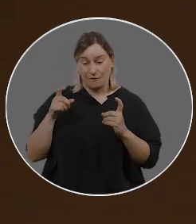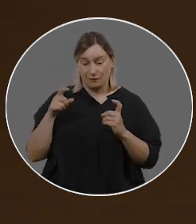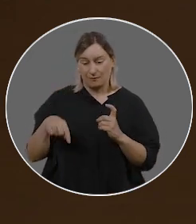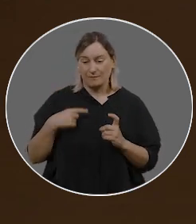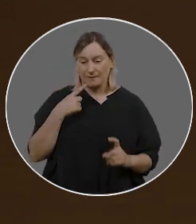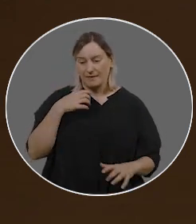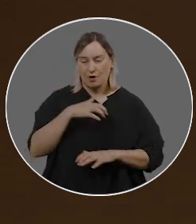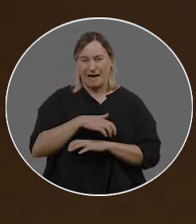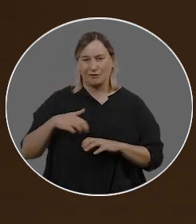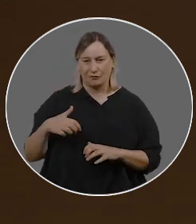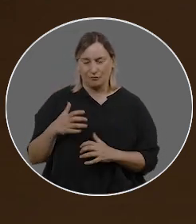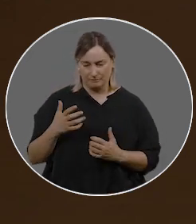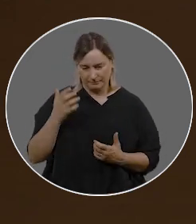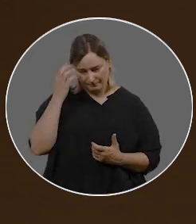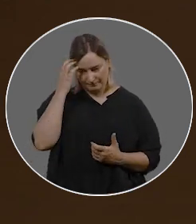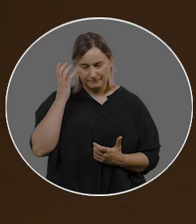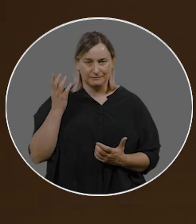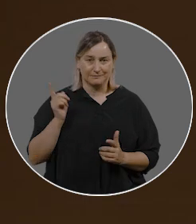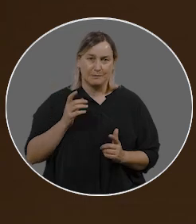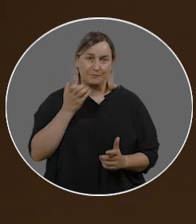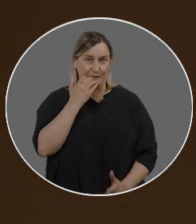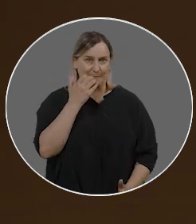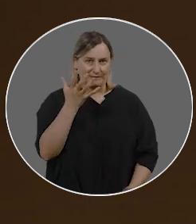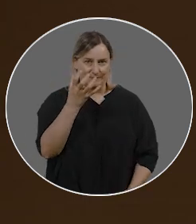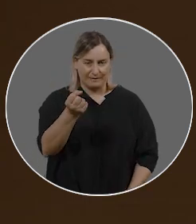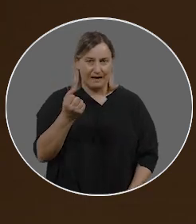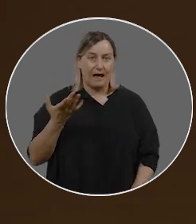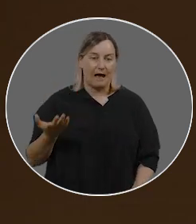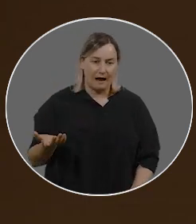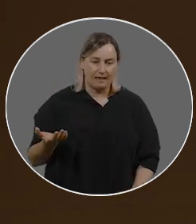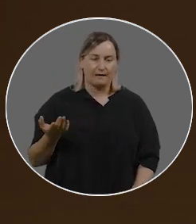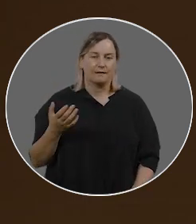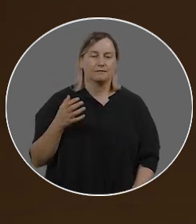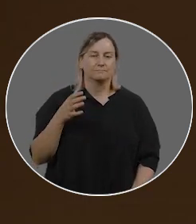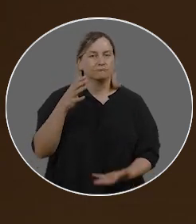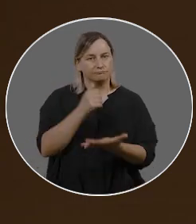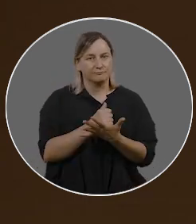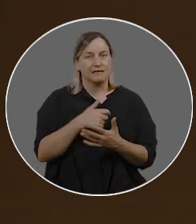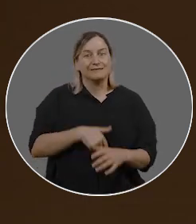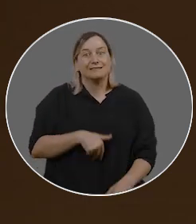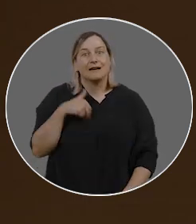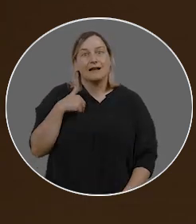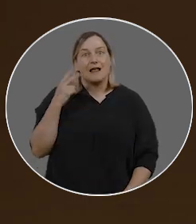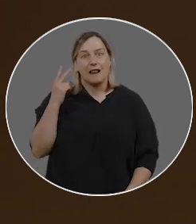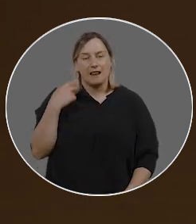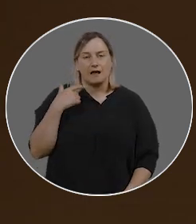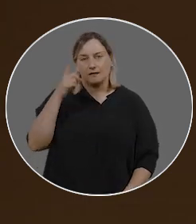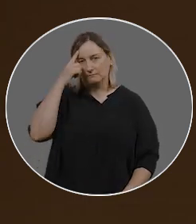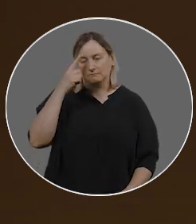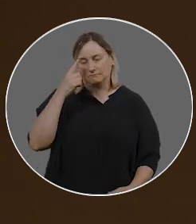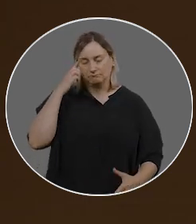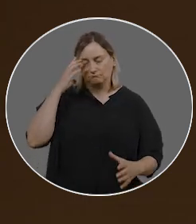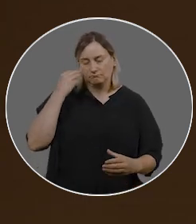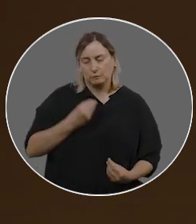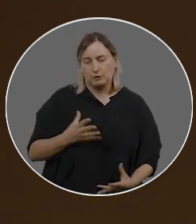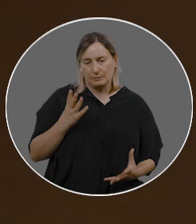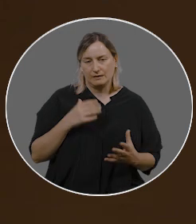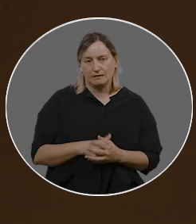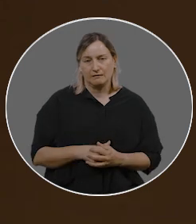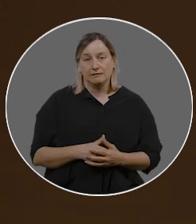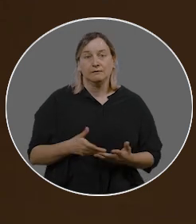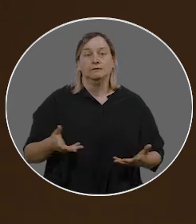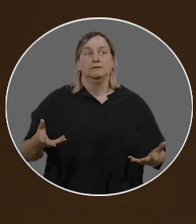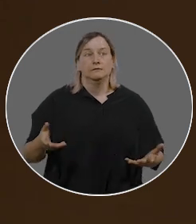aviam, vull dir, com a exemple, no? Ara, és veritat que en general és increïble. I